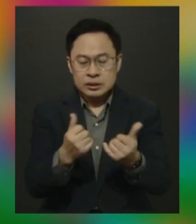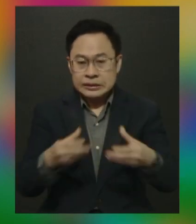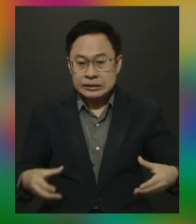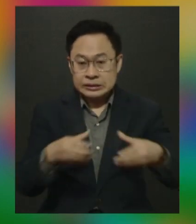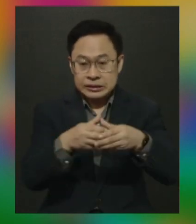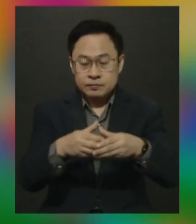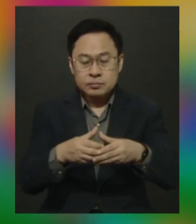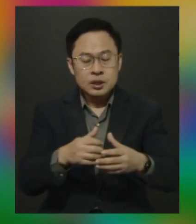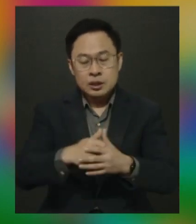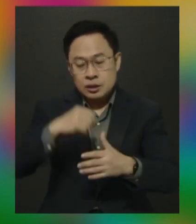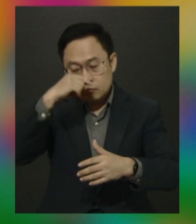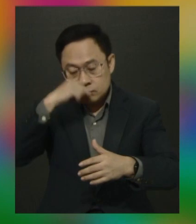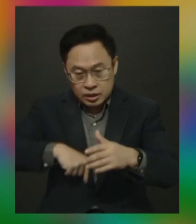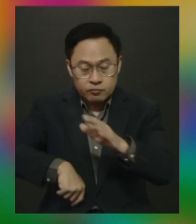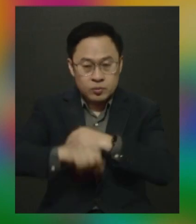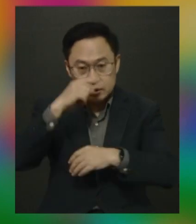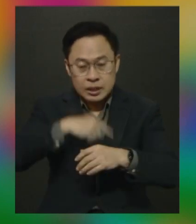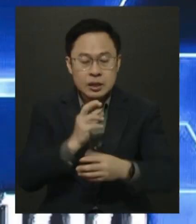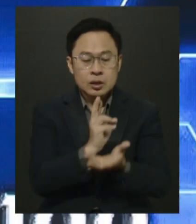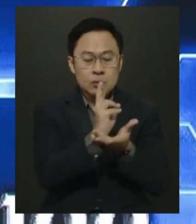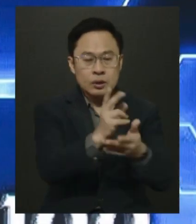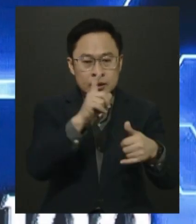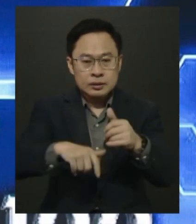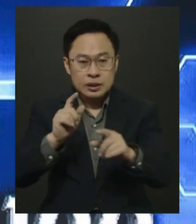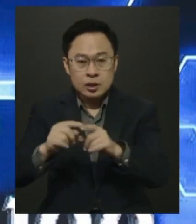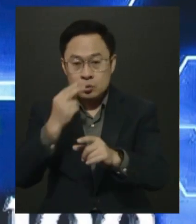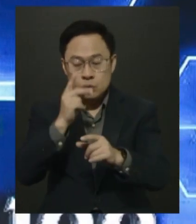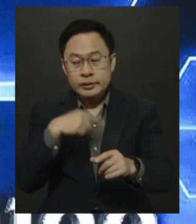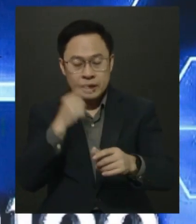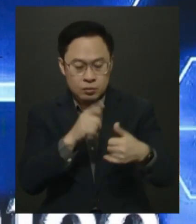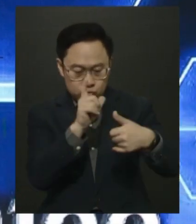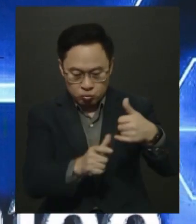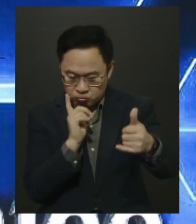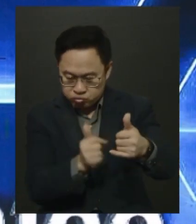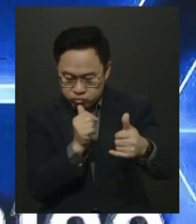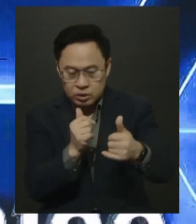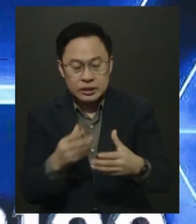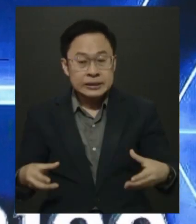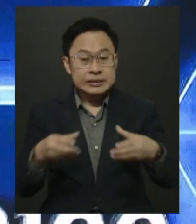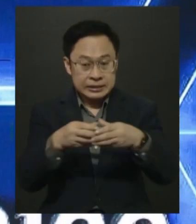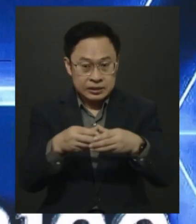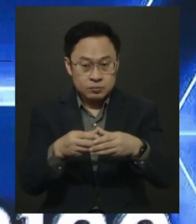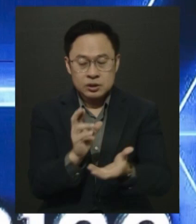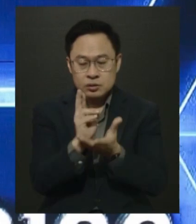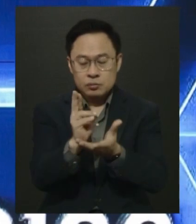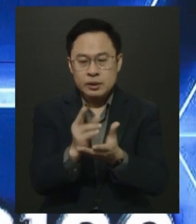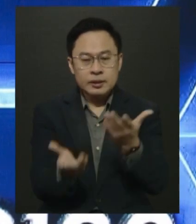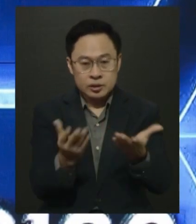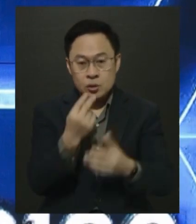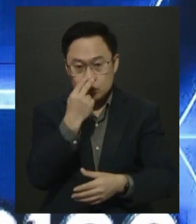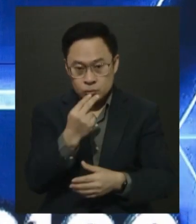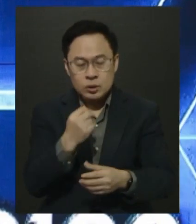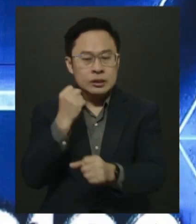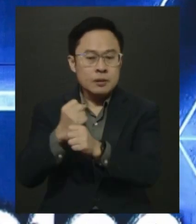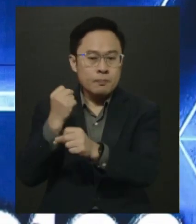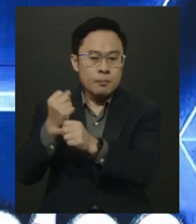นในวงการฟุตบอลนะคะที่ได้รับรางวัลนะคะในงาน FA Award เพราะถือว่าเป็นคนที่สามารถทำผลงานได้ดีมากๆสร้างคุณงาม